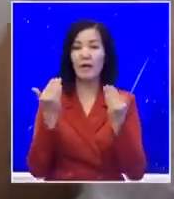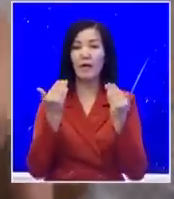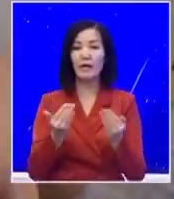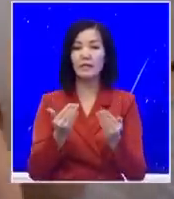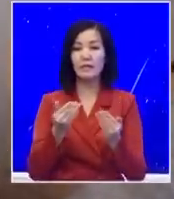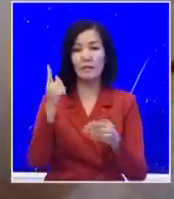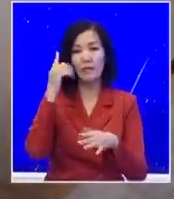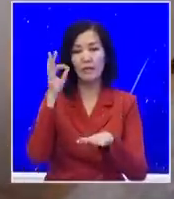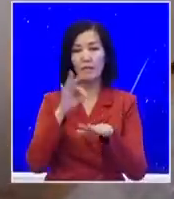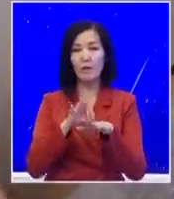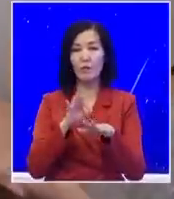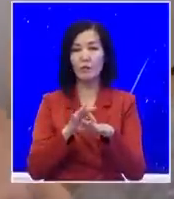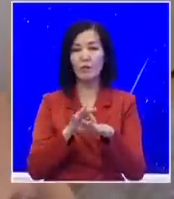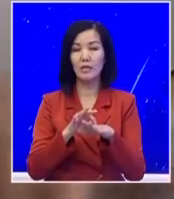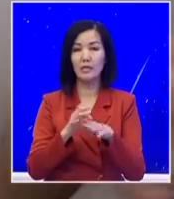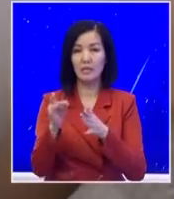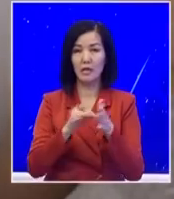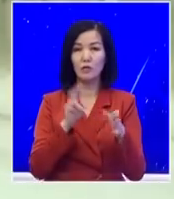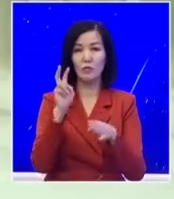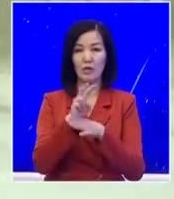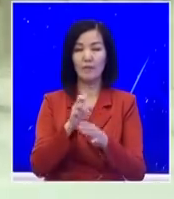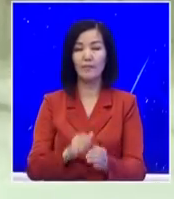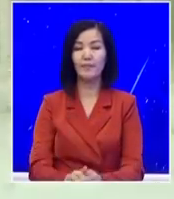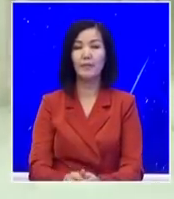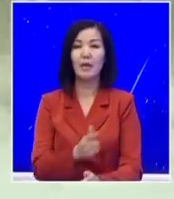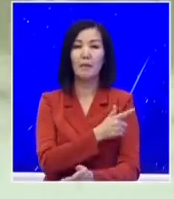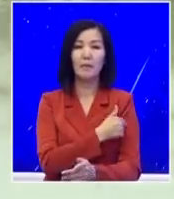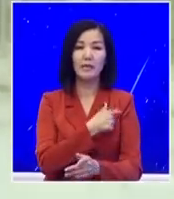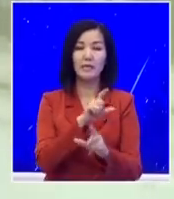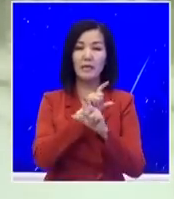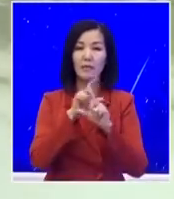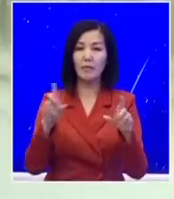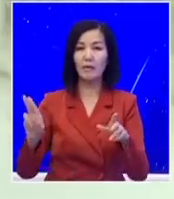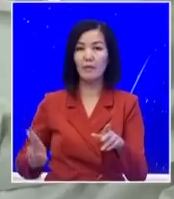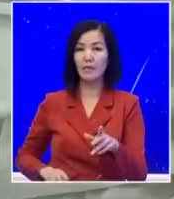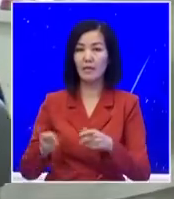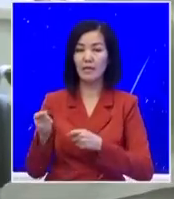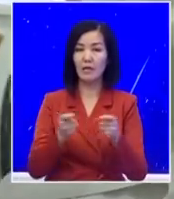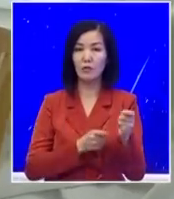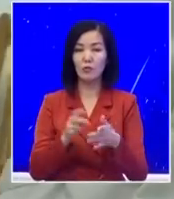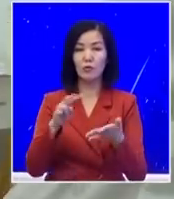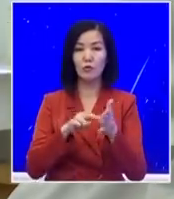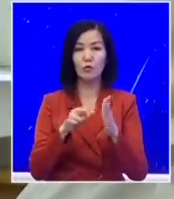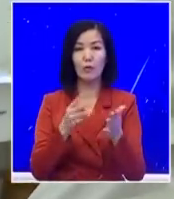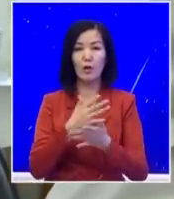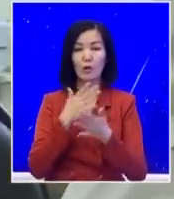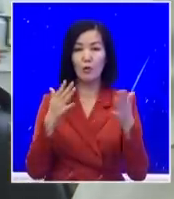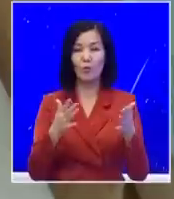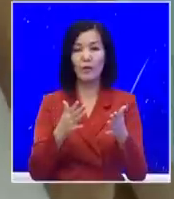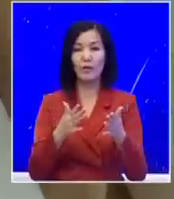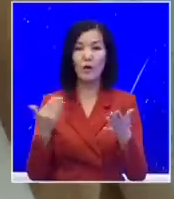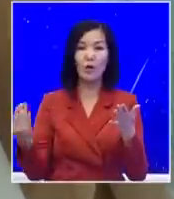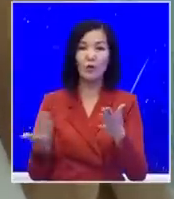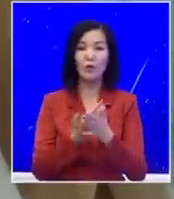бас ауырып, балтырым сыздаса осында келем. Медициналық мекеме басшыларының алдағы уақытта жоспары көп. Жақында ең